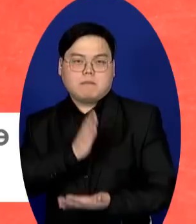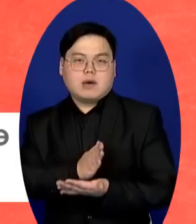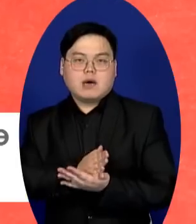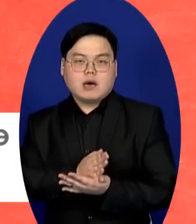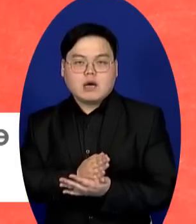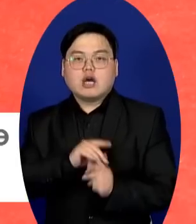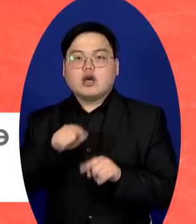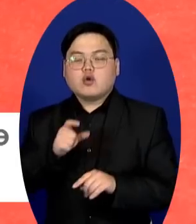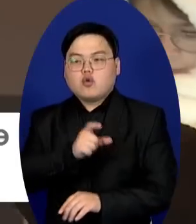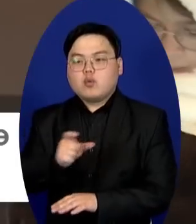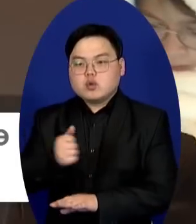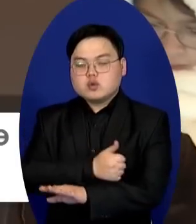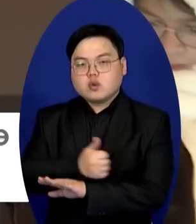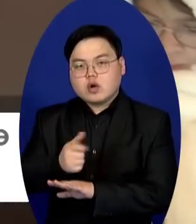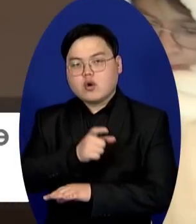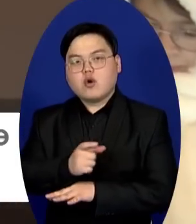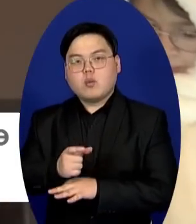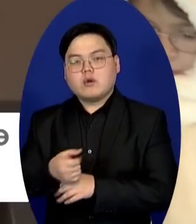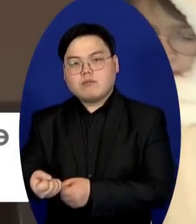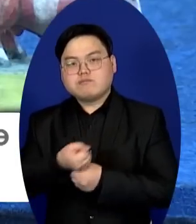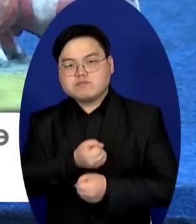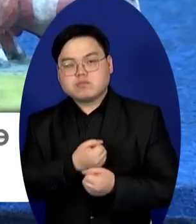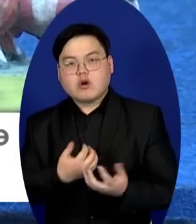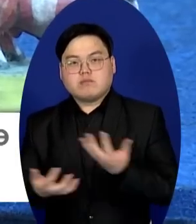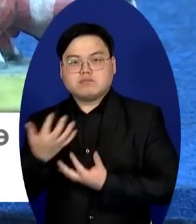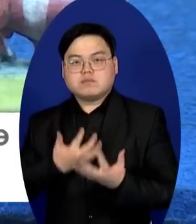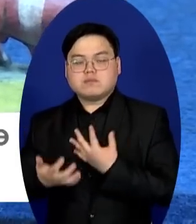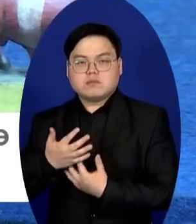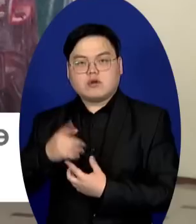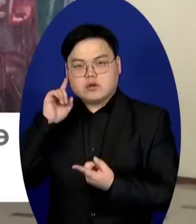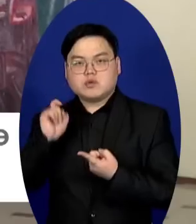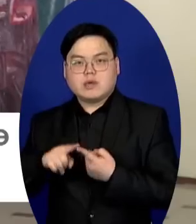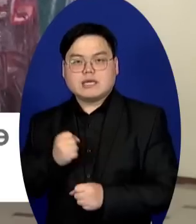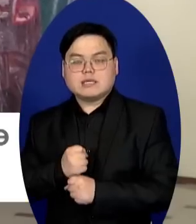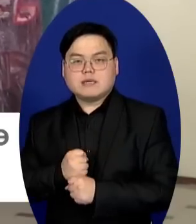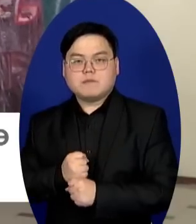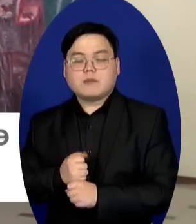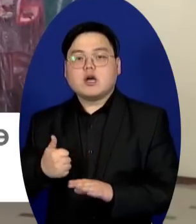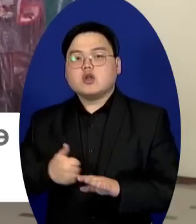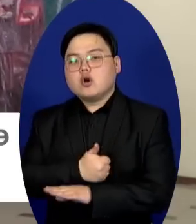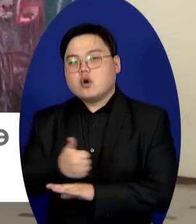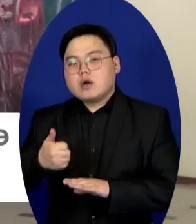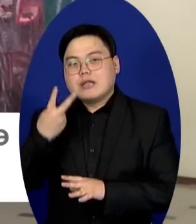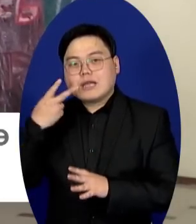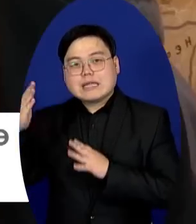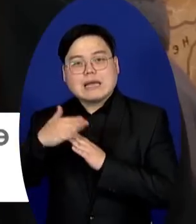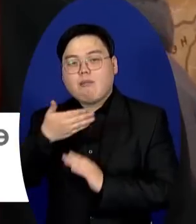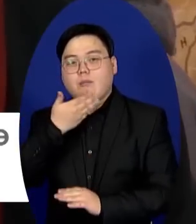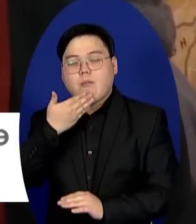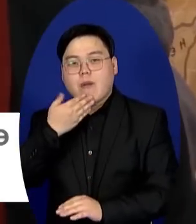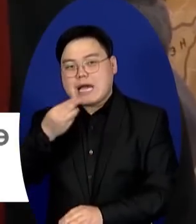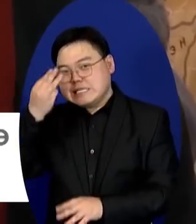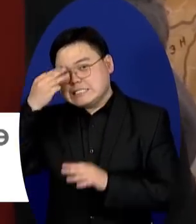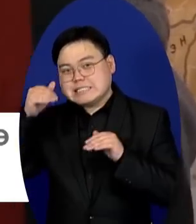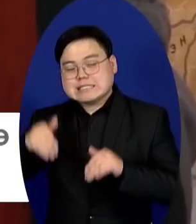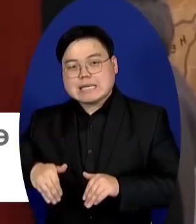хүмүүсийг жуулчдын тоог нэмэгдүүлэн гэсэн зорилготой бид нар зорилт тавьж ажиллаж байгаа. Жуулчдын цува тасардаггүй Чингис хааны морьт